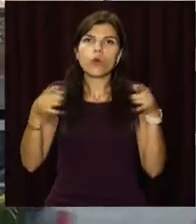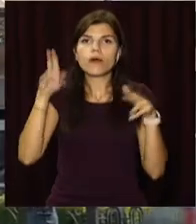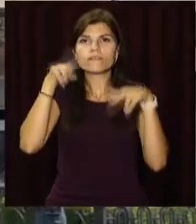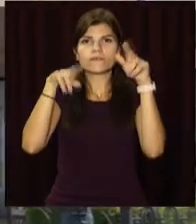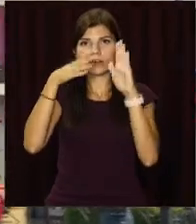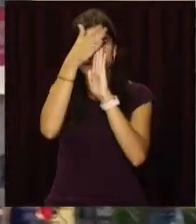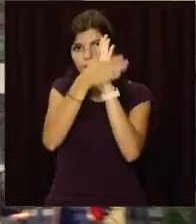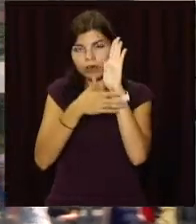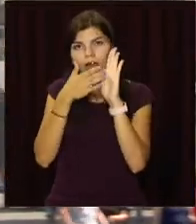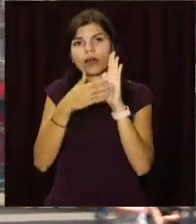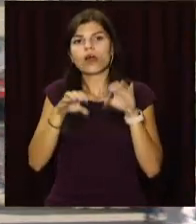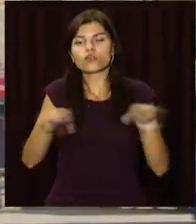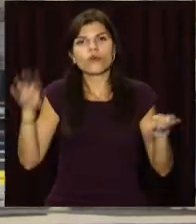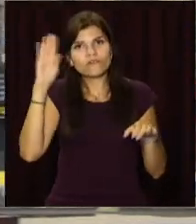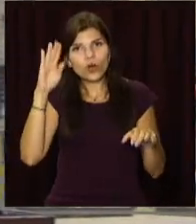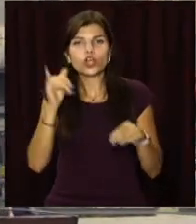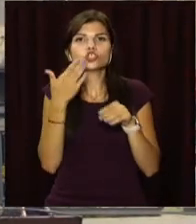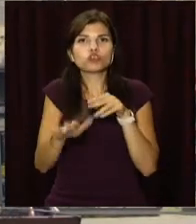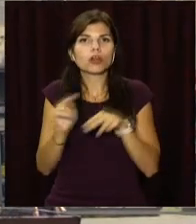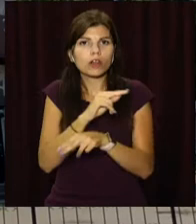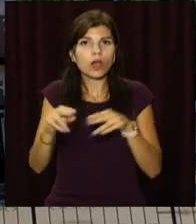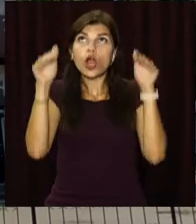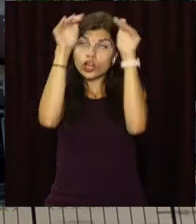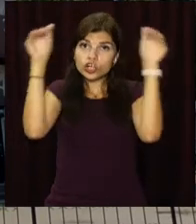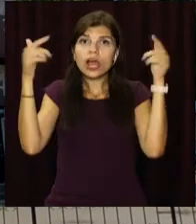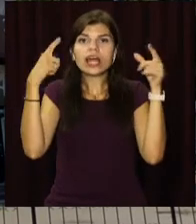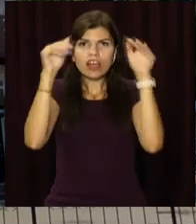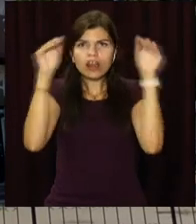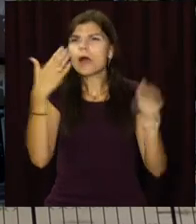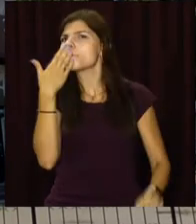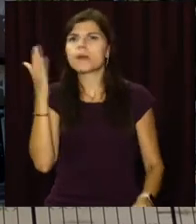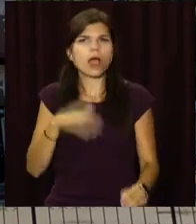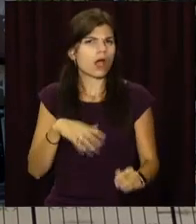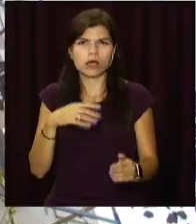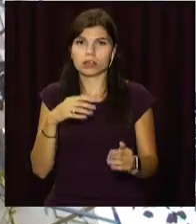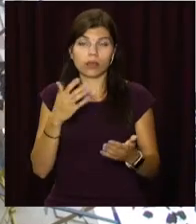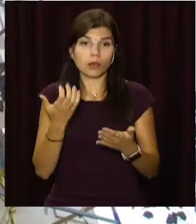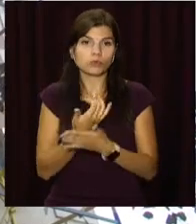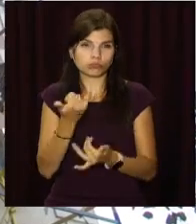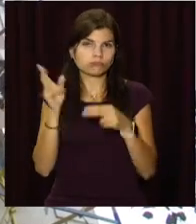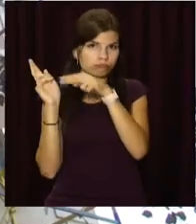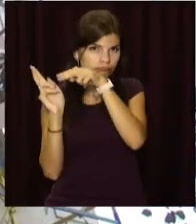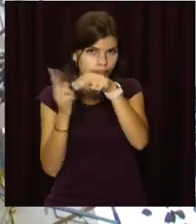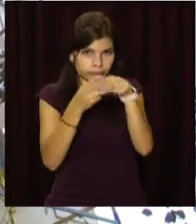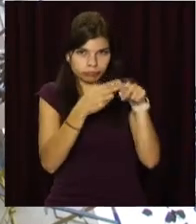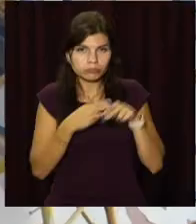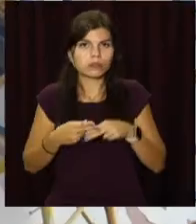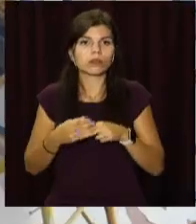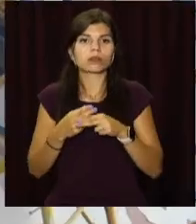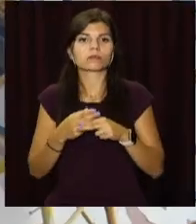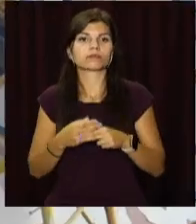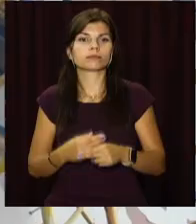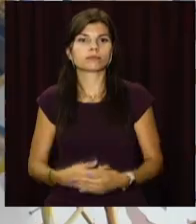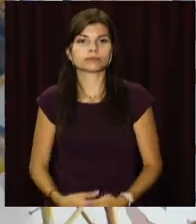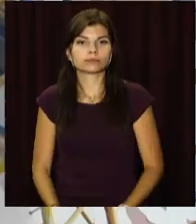фарбування фасадів, заміну водостоків, а також частково ремонт покрівлі, там, де дах в аварійному стані. Мар'яна Рісовська, Степан Коваль, Open News,